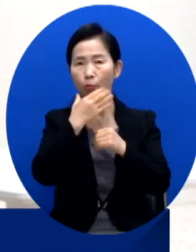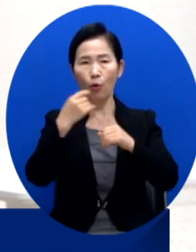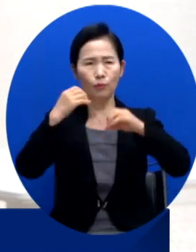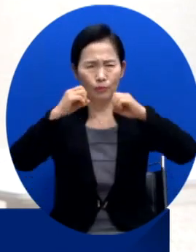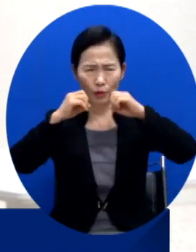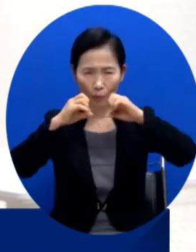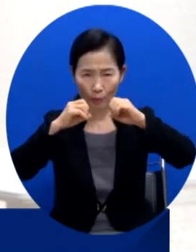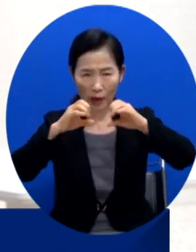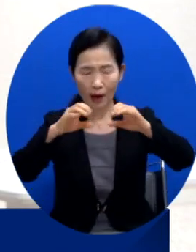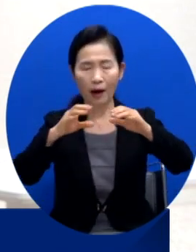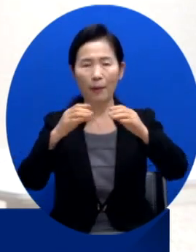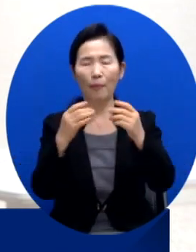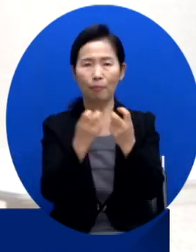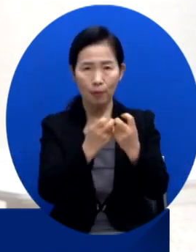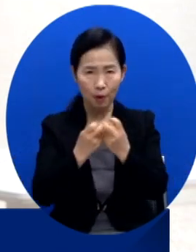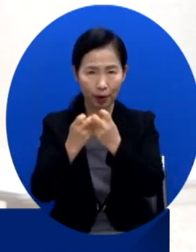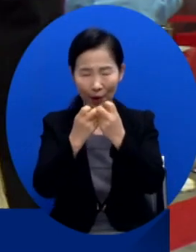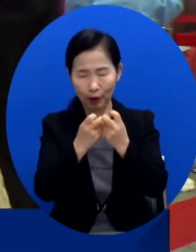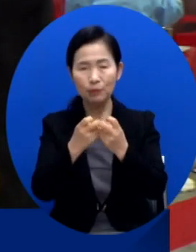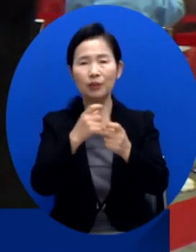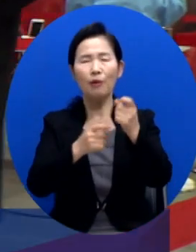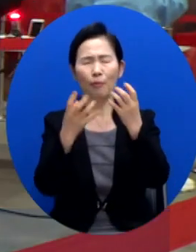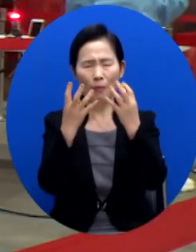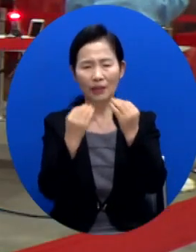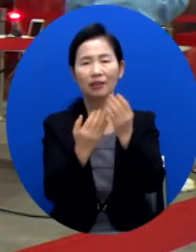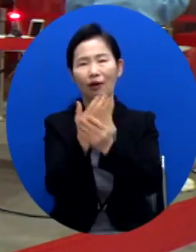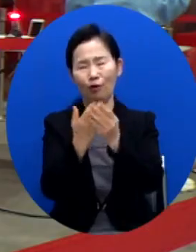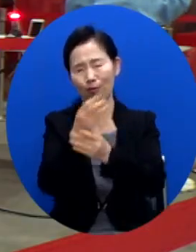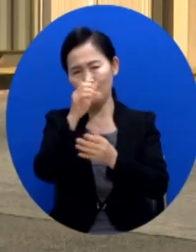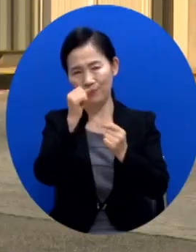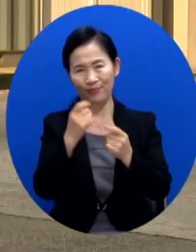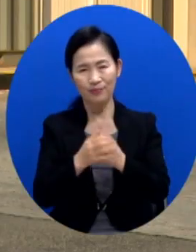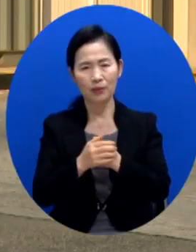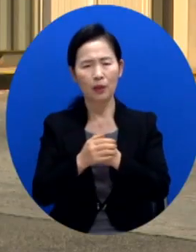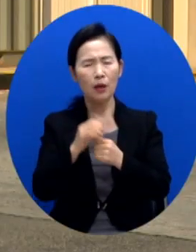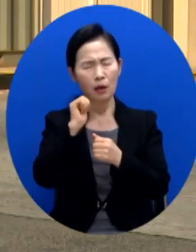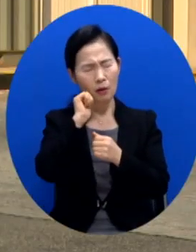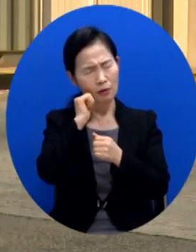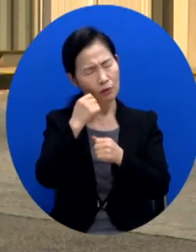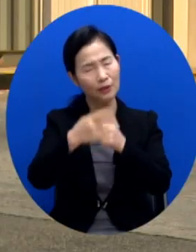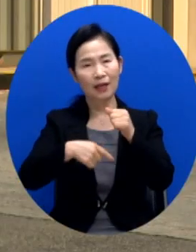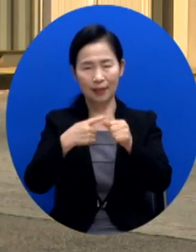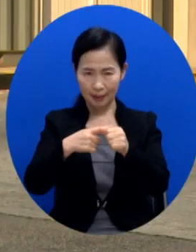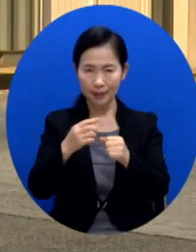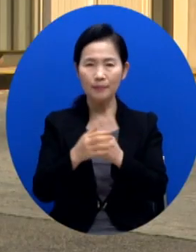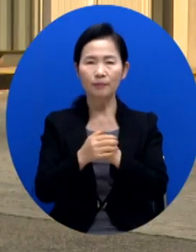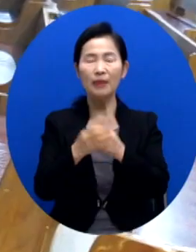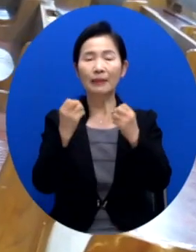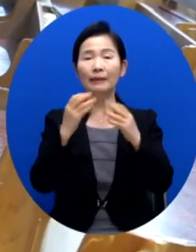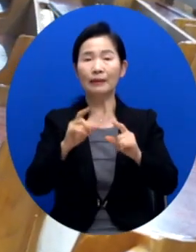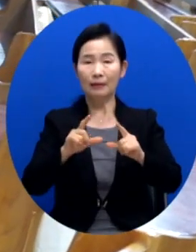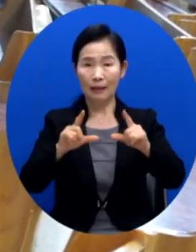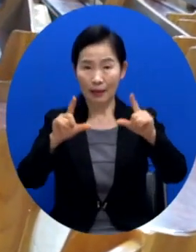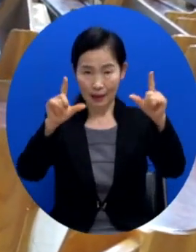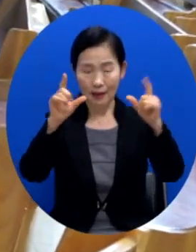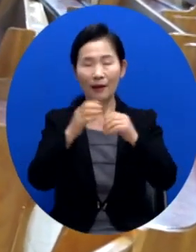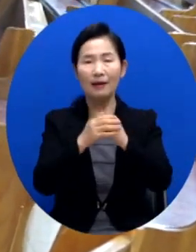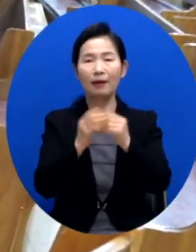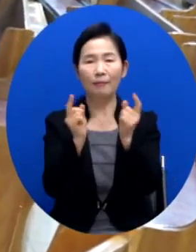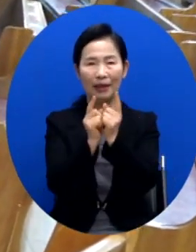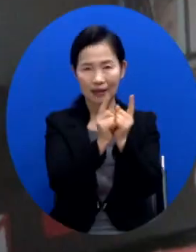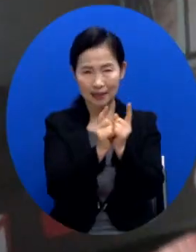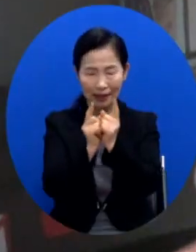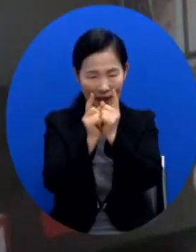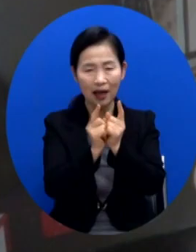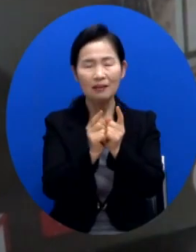그 솔루션들을 많이 개발했으면 좋겠어요. 어려운 한 해를 딛고 새해를 준비하는 성도들.